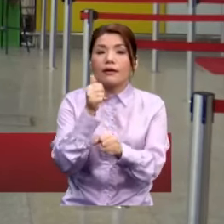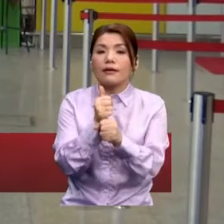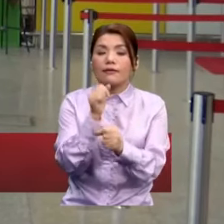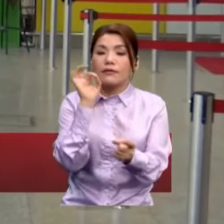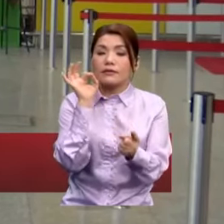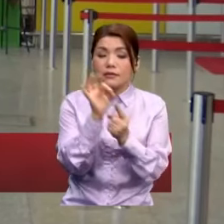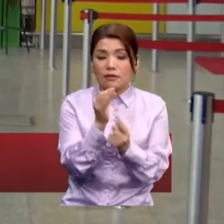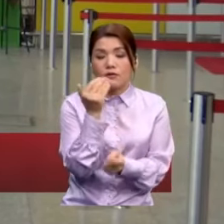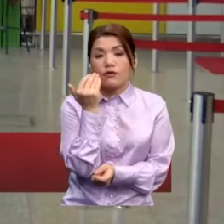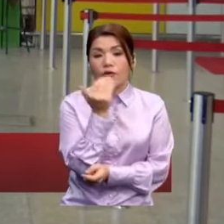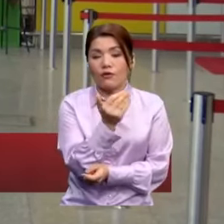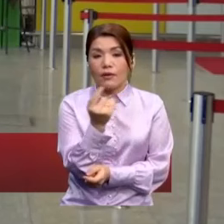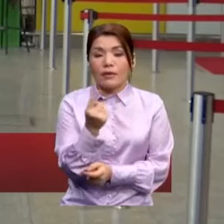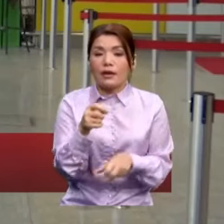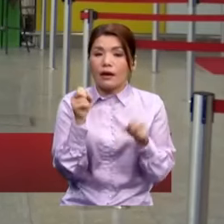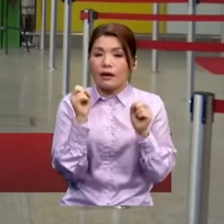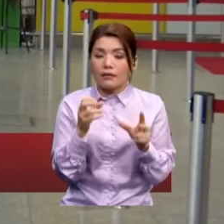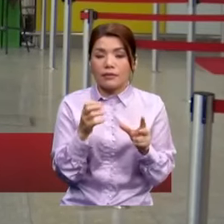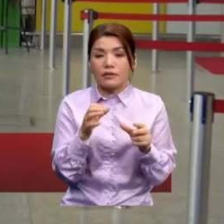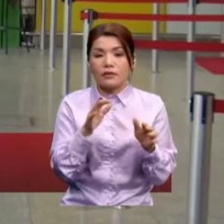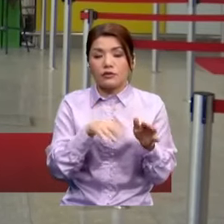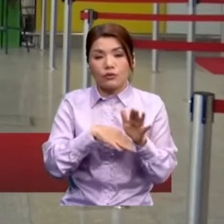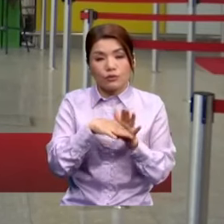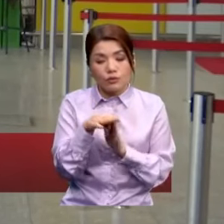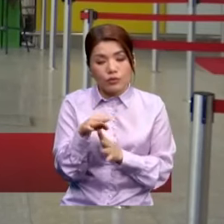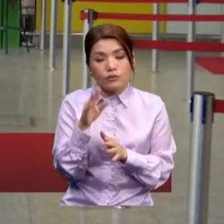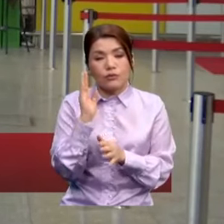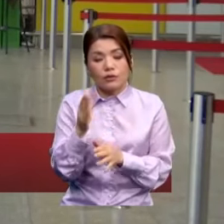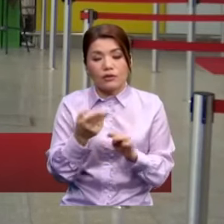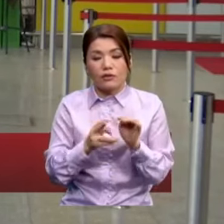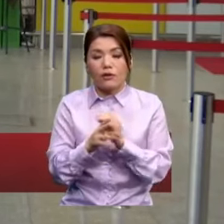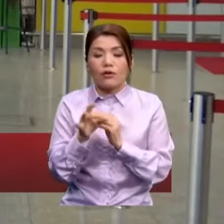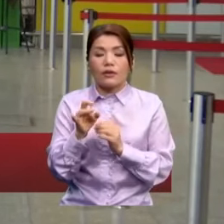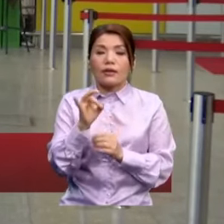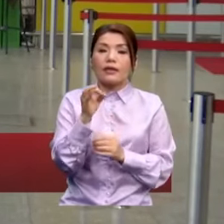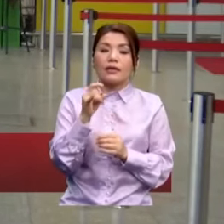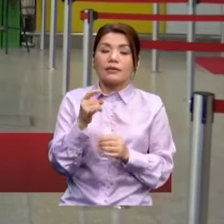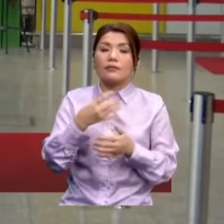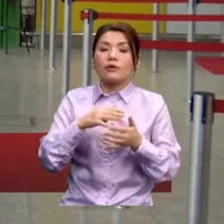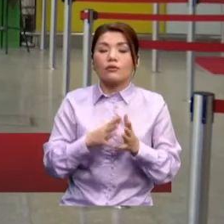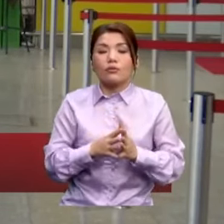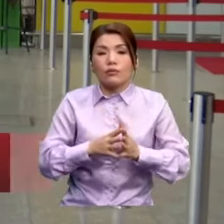бірі де осы: біріншіден қауіпсіздік мәселесі жақсарады, екіншіден рейстер саны көбейеді деп